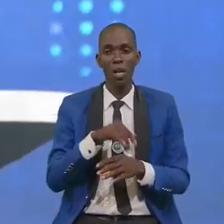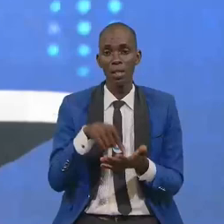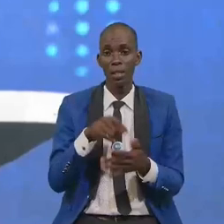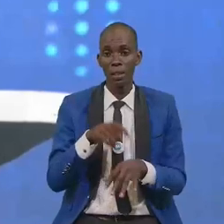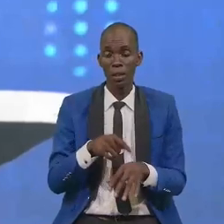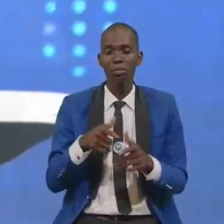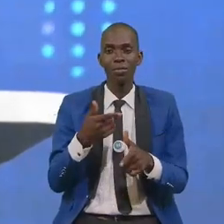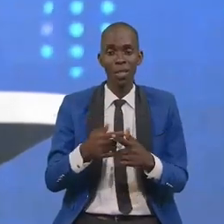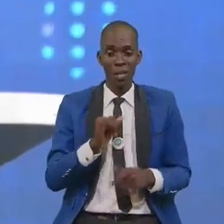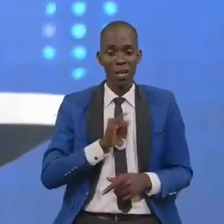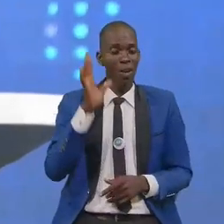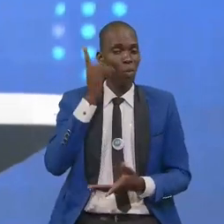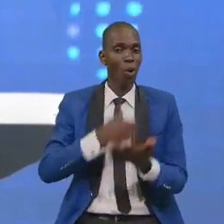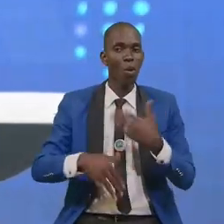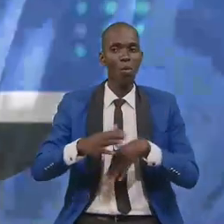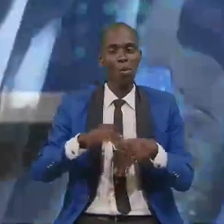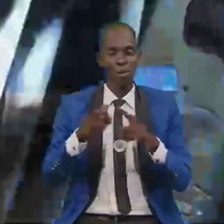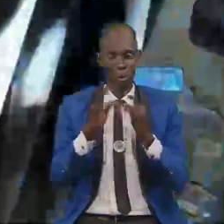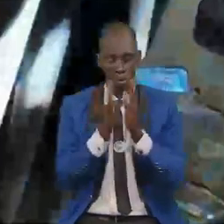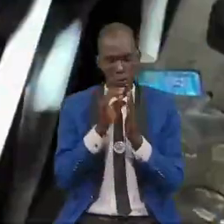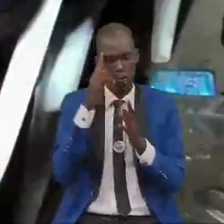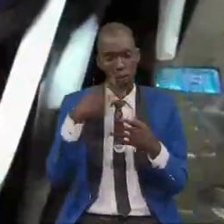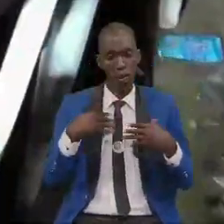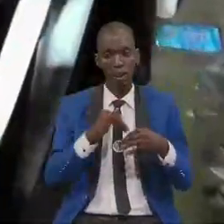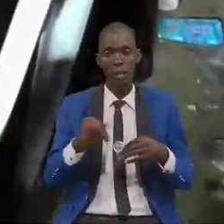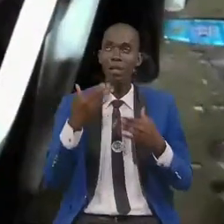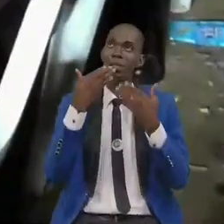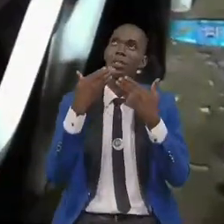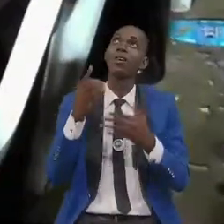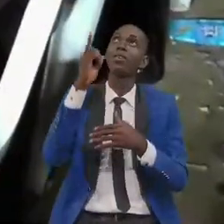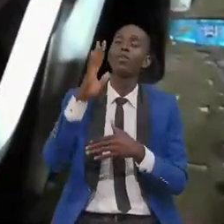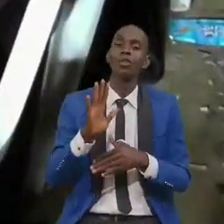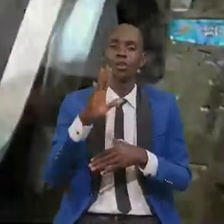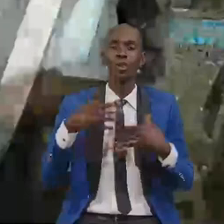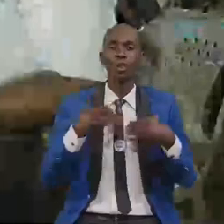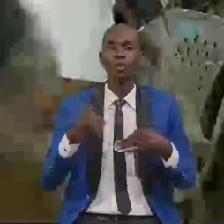après nous reviendrons prier votre guérison est venue